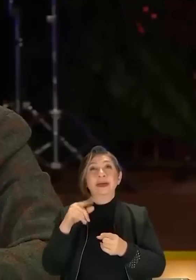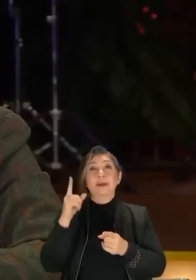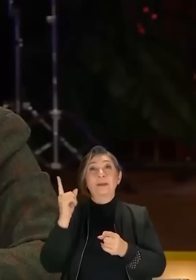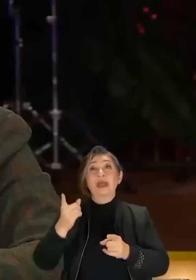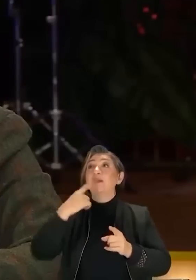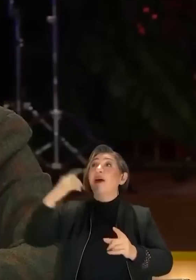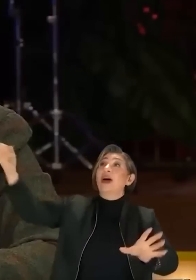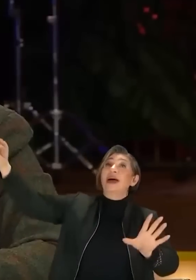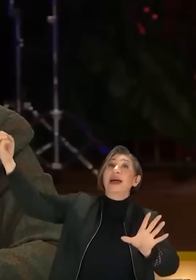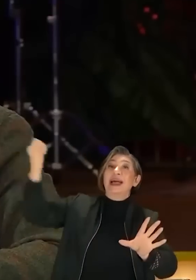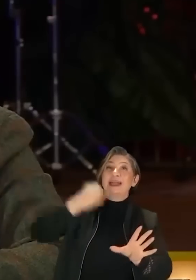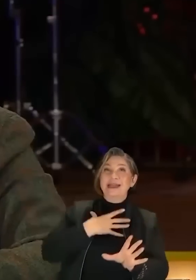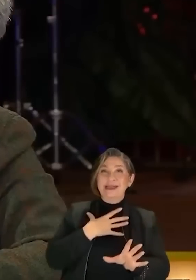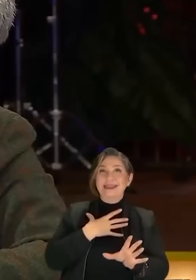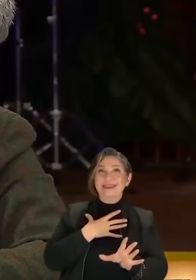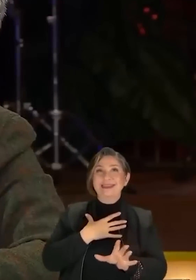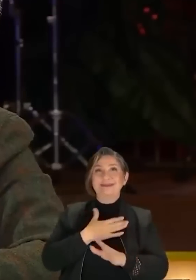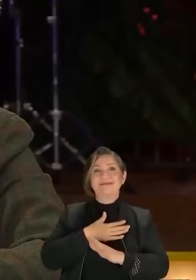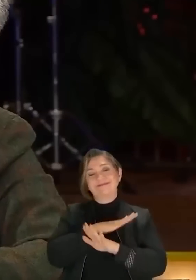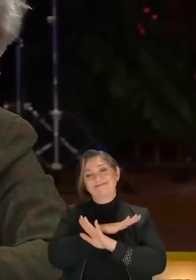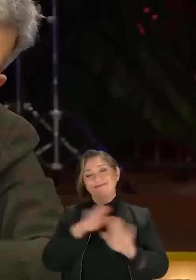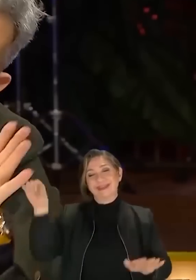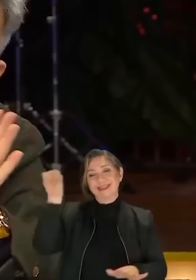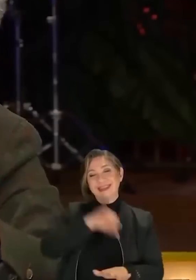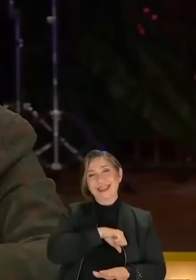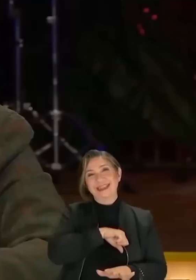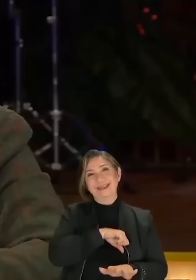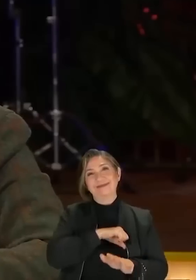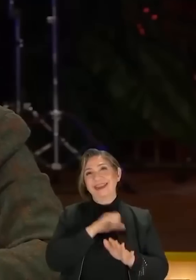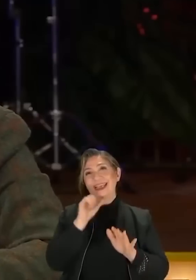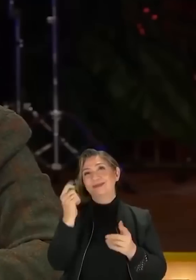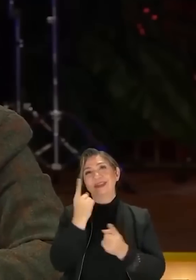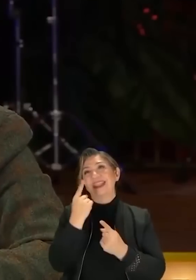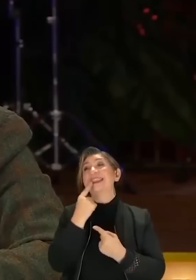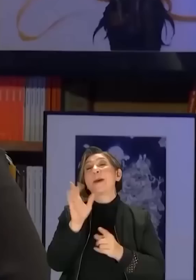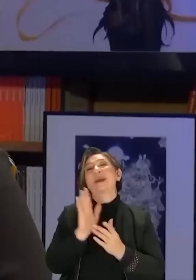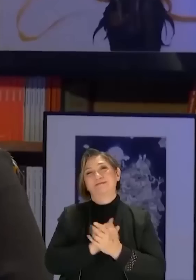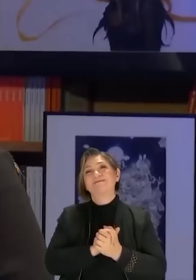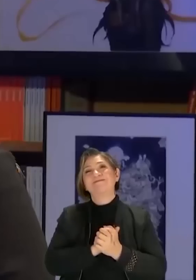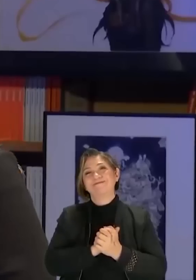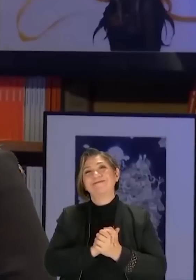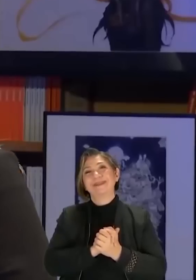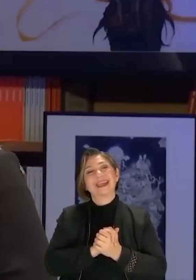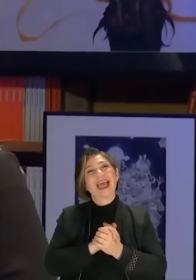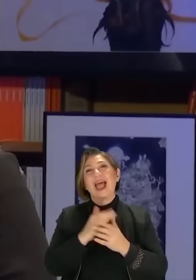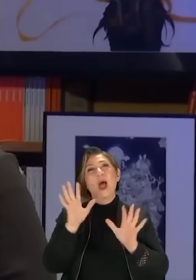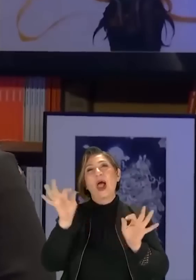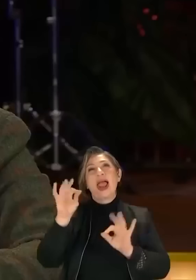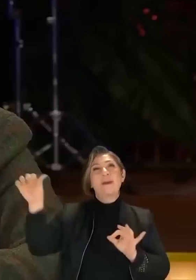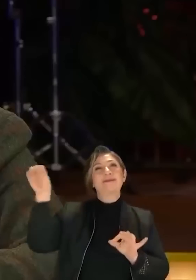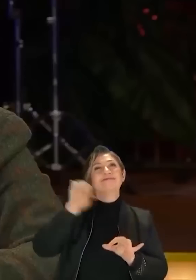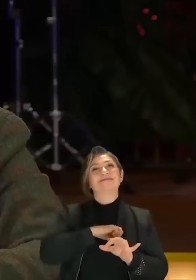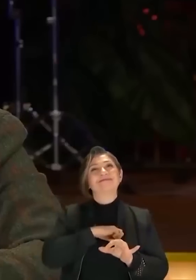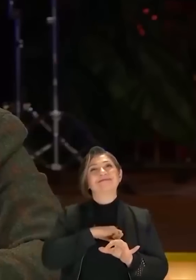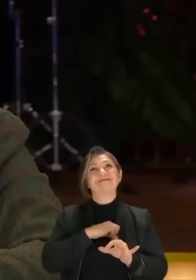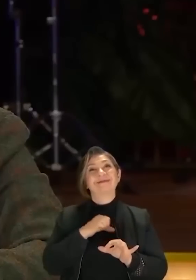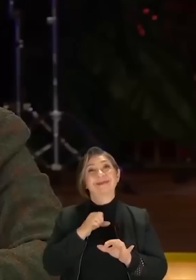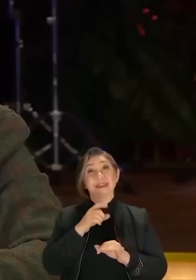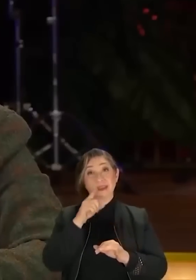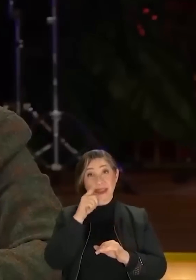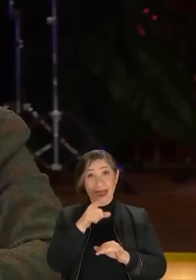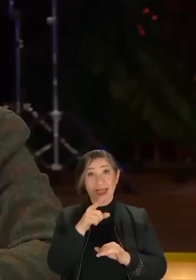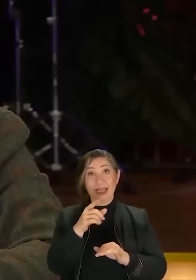bir girişte mat oldum. Vallahi hiçbir şey diyemedim. Öyle mat etti ki beni sonra.